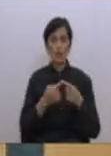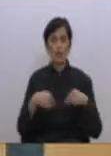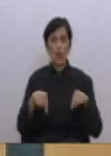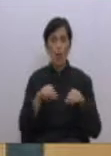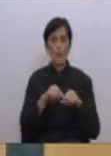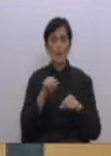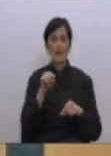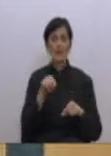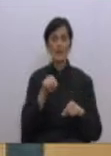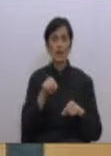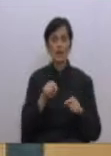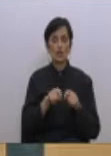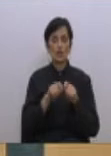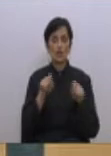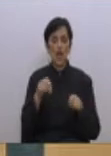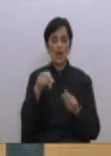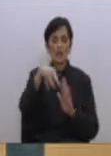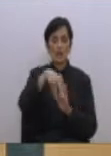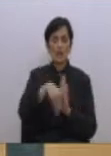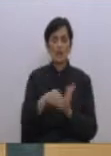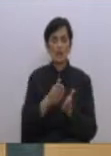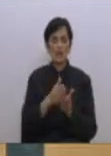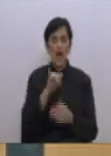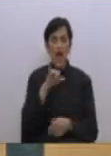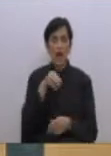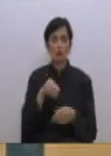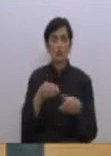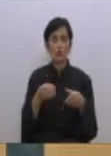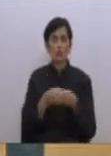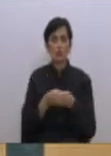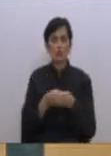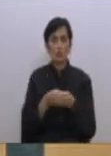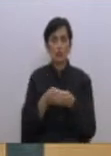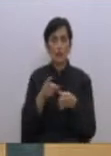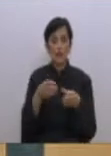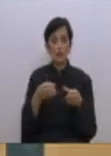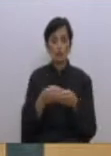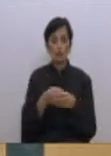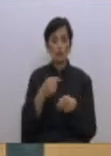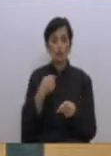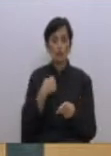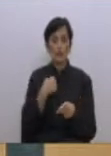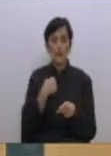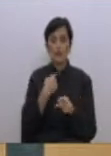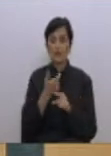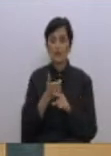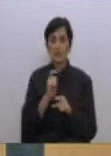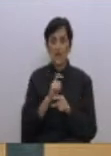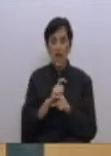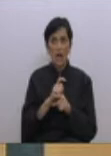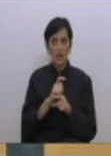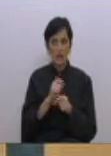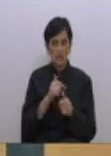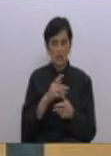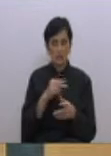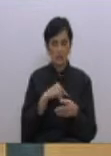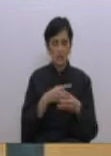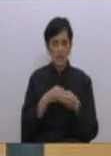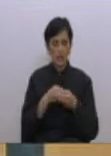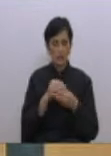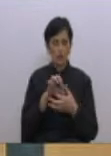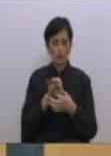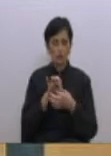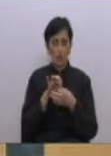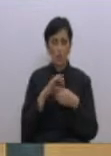კომიტეტთან შექმნილი არის აუდიტის ჯგუფი. ამ ჯგუფთან ჩვენ ძალიან ნაყოფიერად